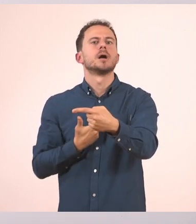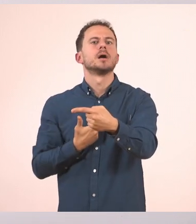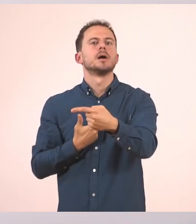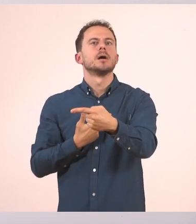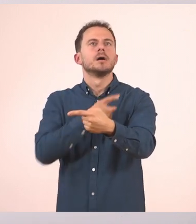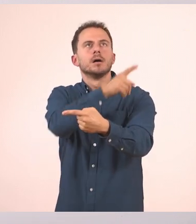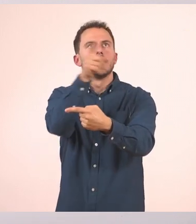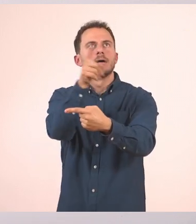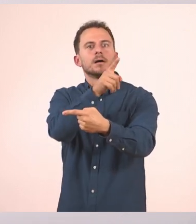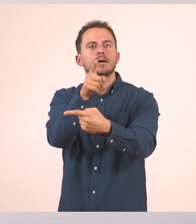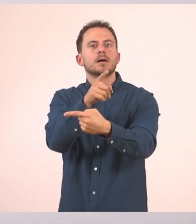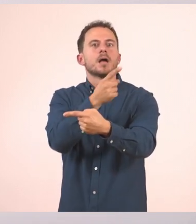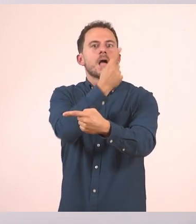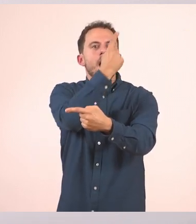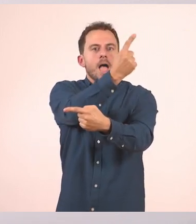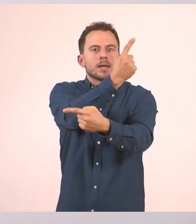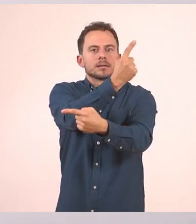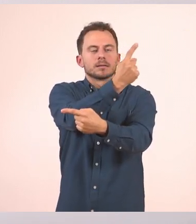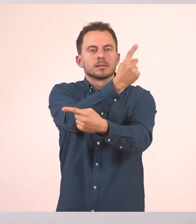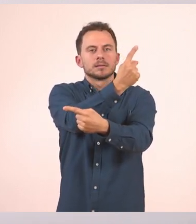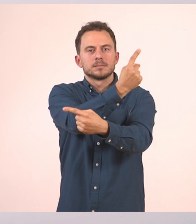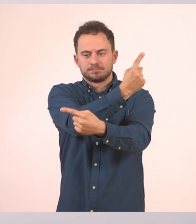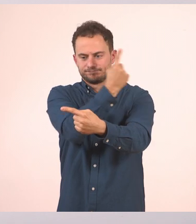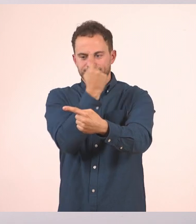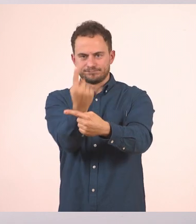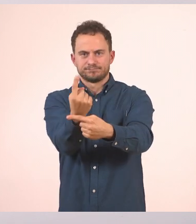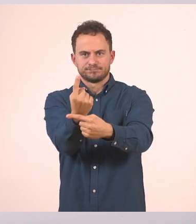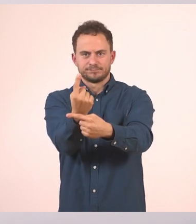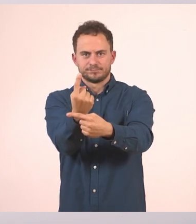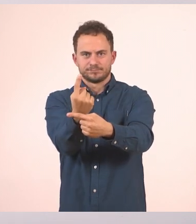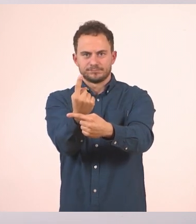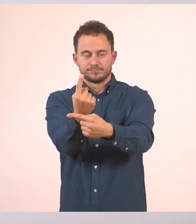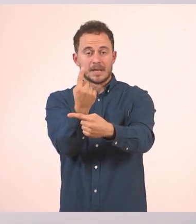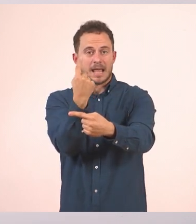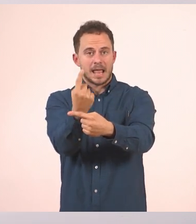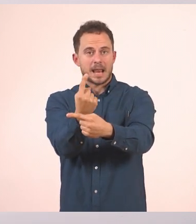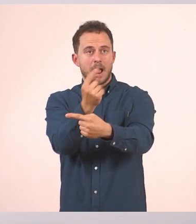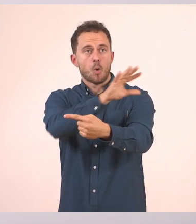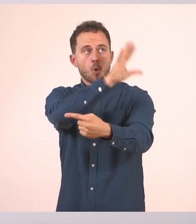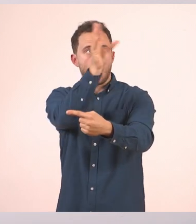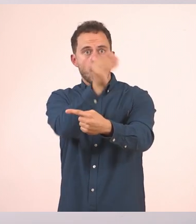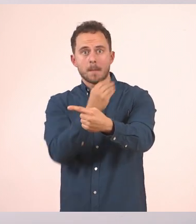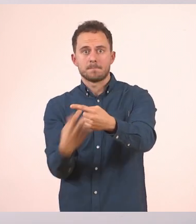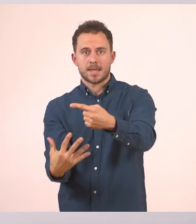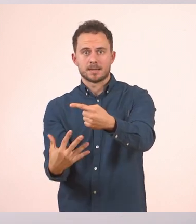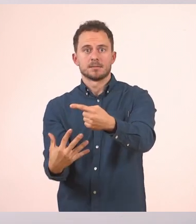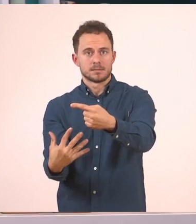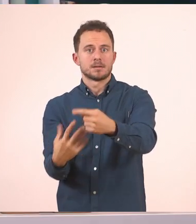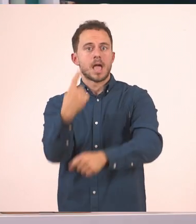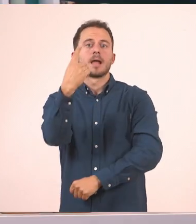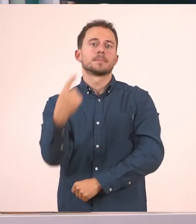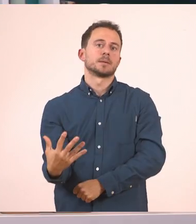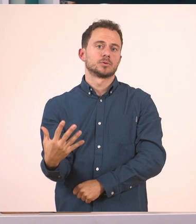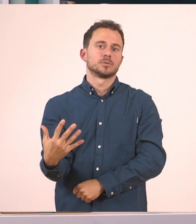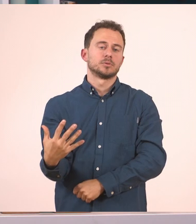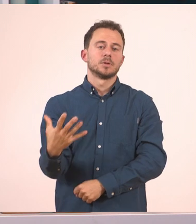πήρα. 1. 1 από τα 5. 1/5. Θέλω